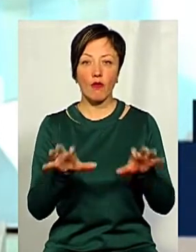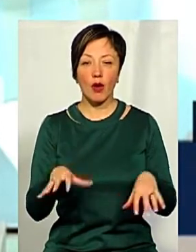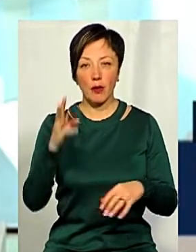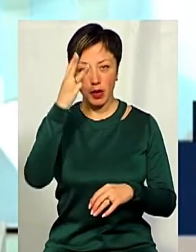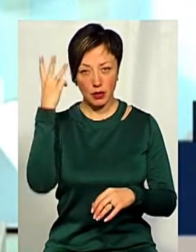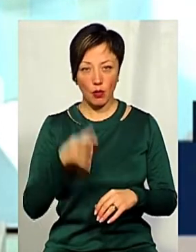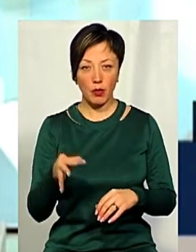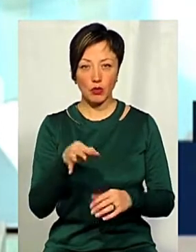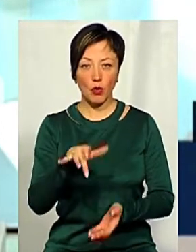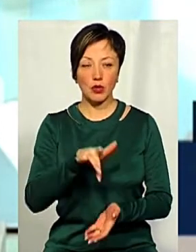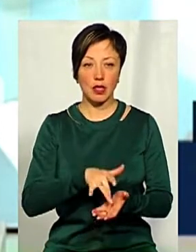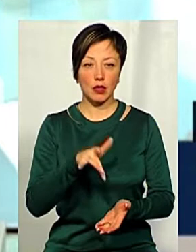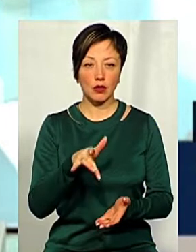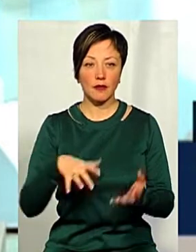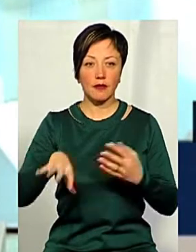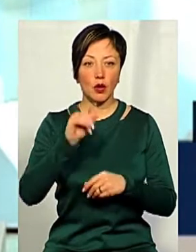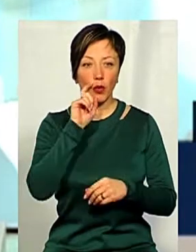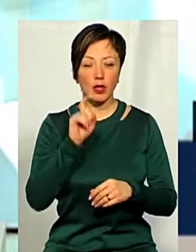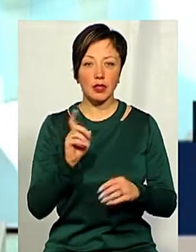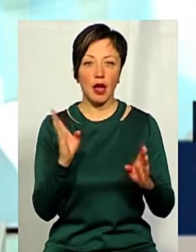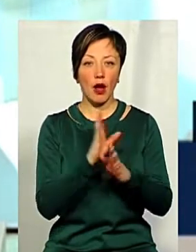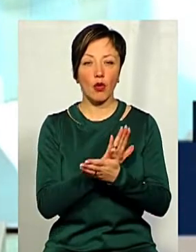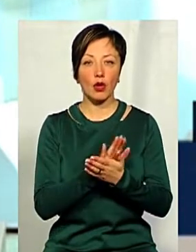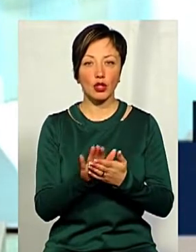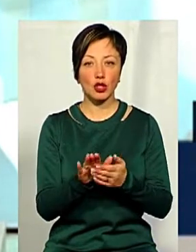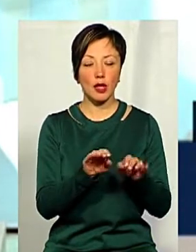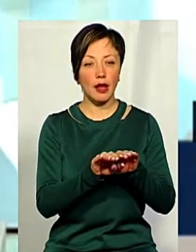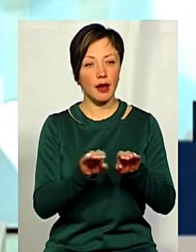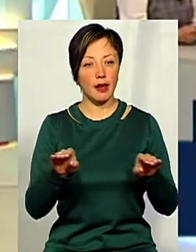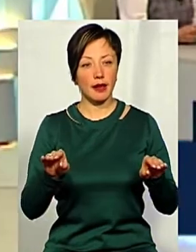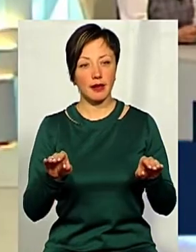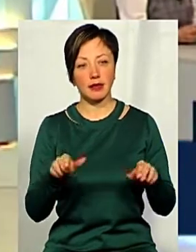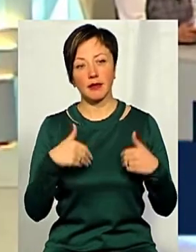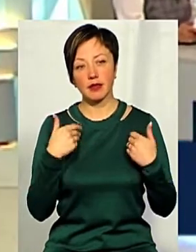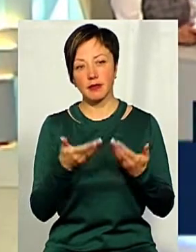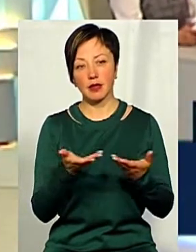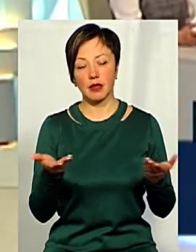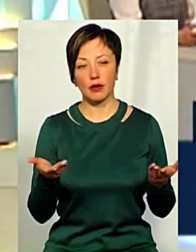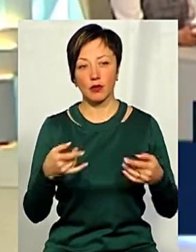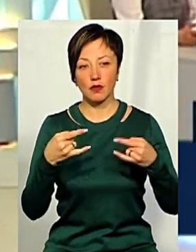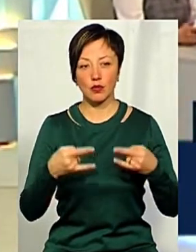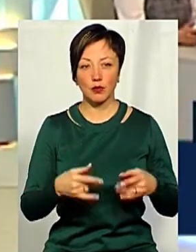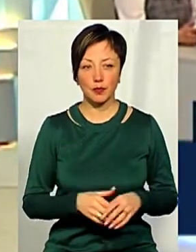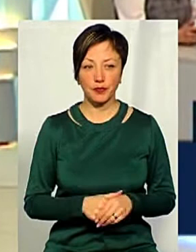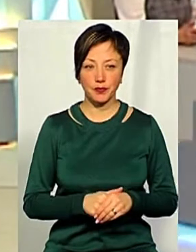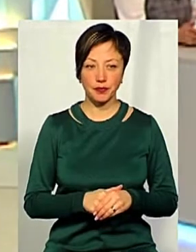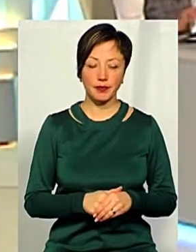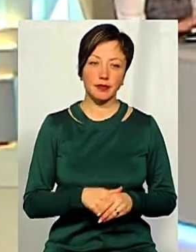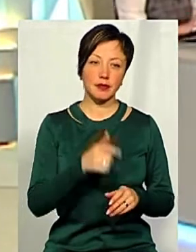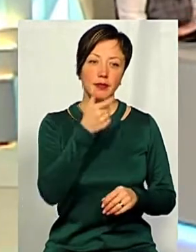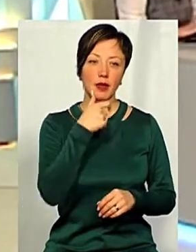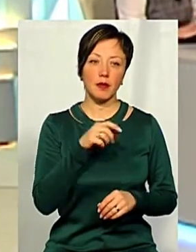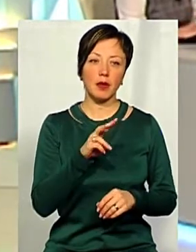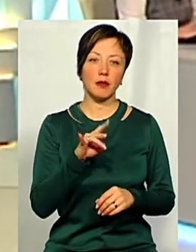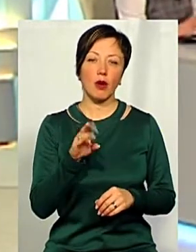Хмельницького обласного осередку Всеукраїнської екологічної ліги. Я вас вітаю в студії. Доброго дня. Пане Миколо, до